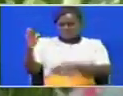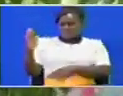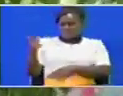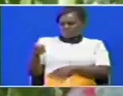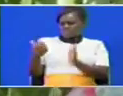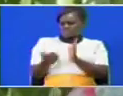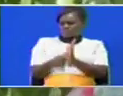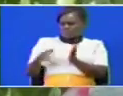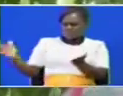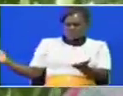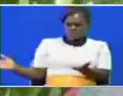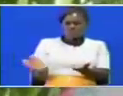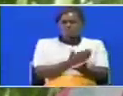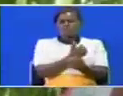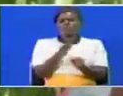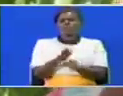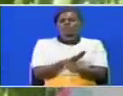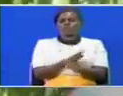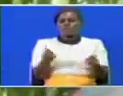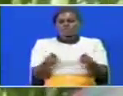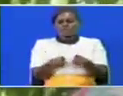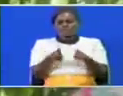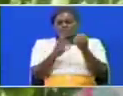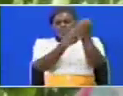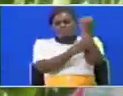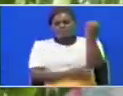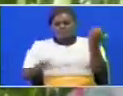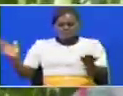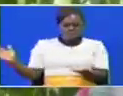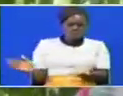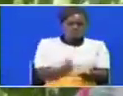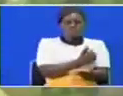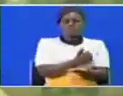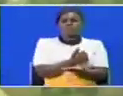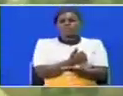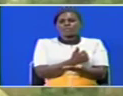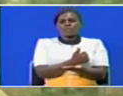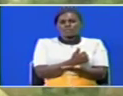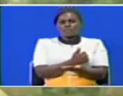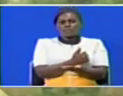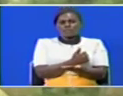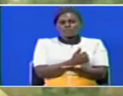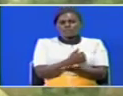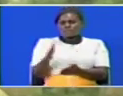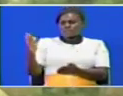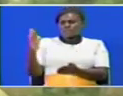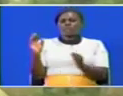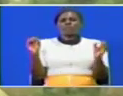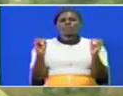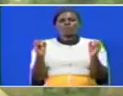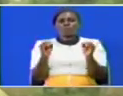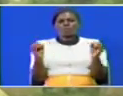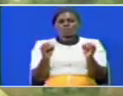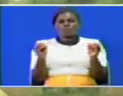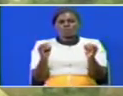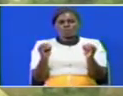able to be eradicated. Issue of poverty, we should be able to address it. It was very insecure to turn in this